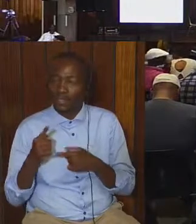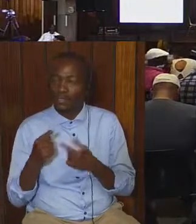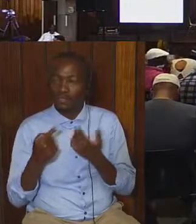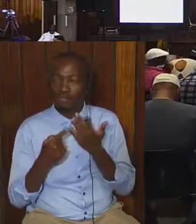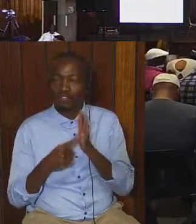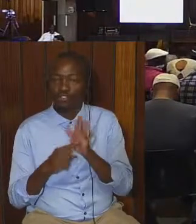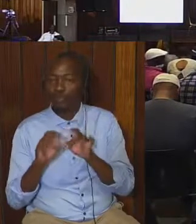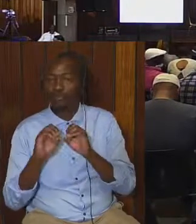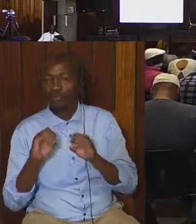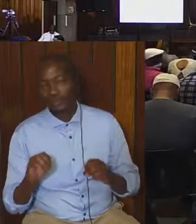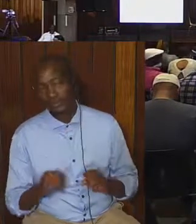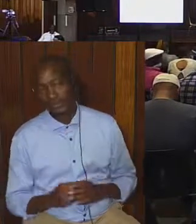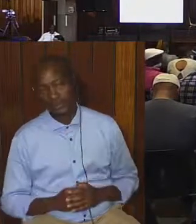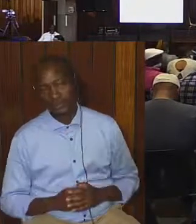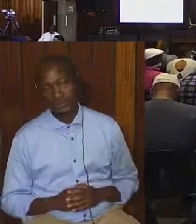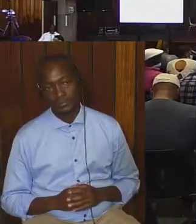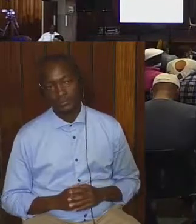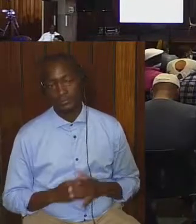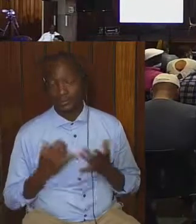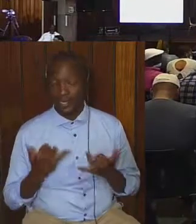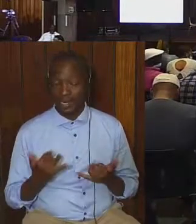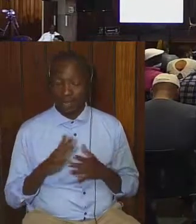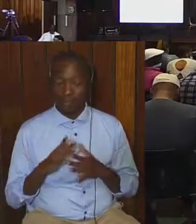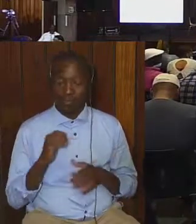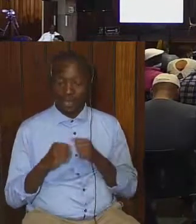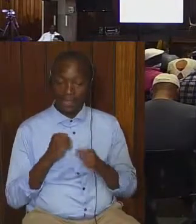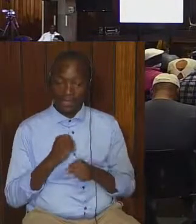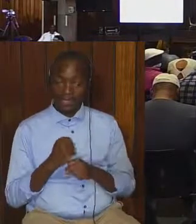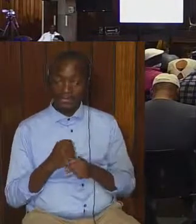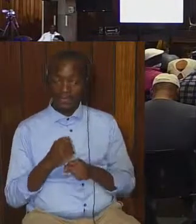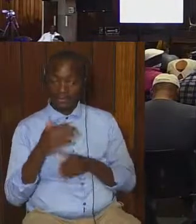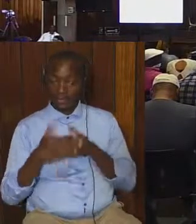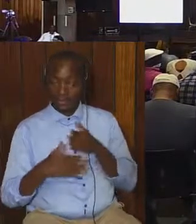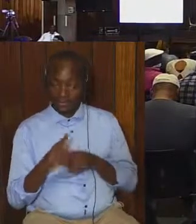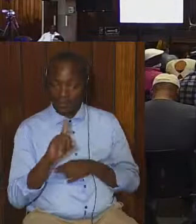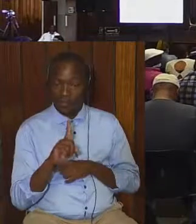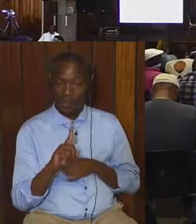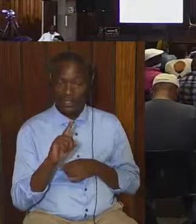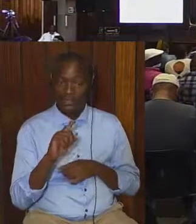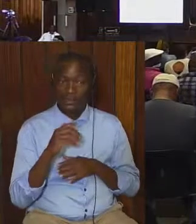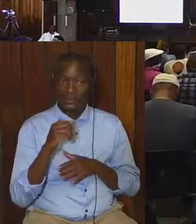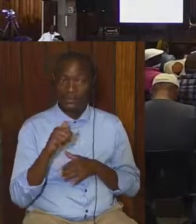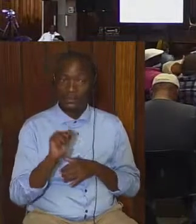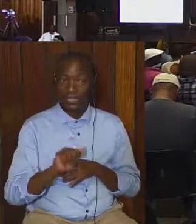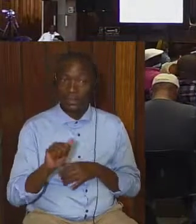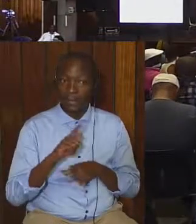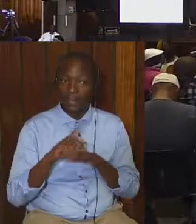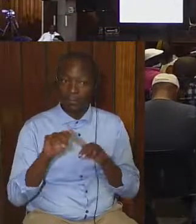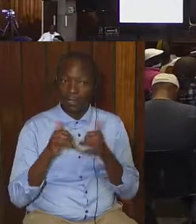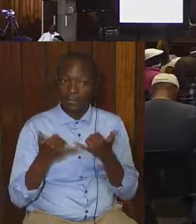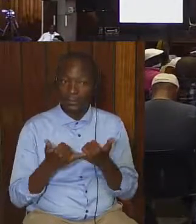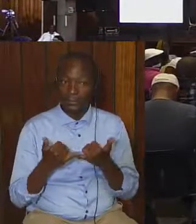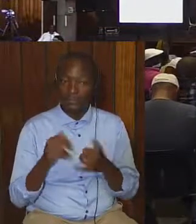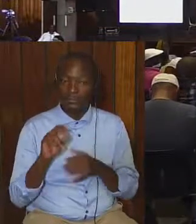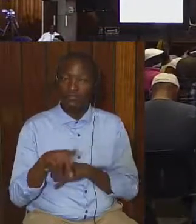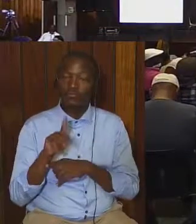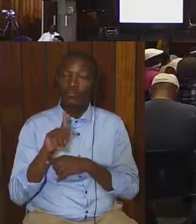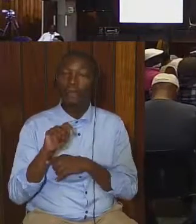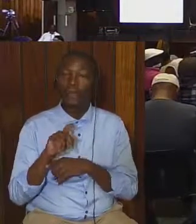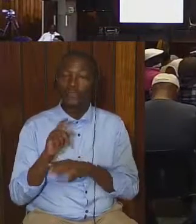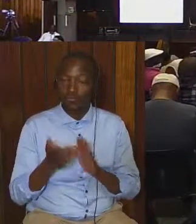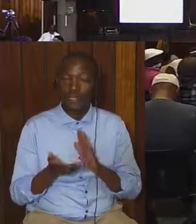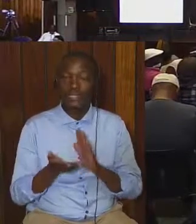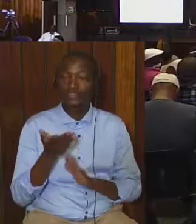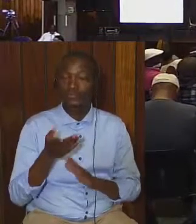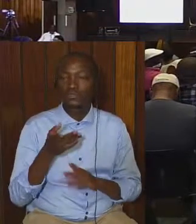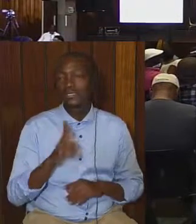asikhonjiswa lutho. Khona manje unyaka uyaphela ngewanza kaApril unyaka wamakhampani baya uPatco ufaka